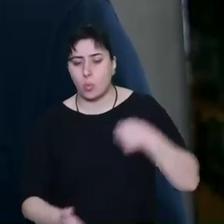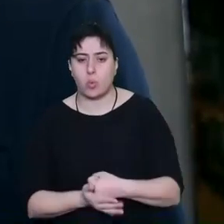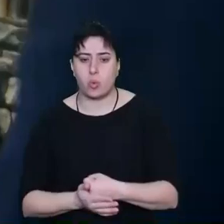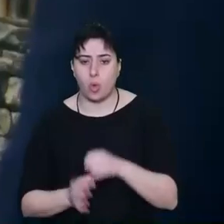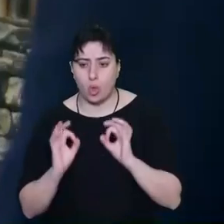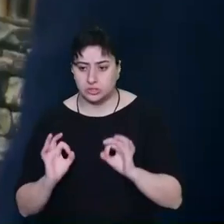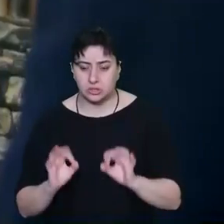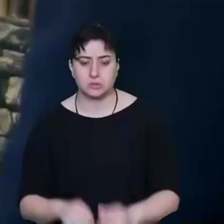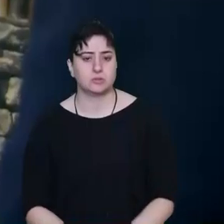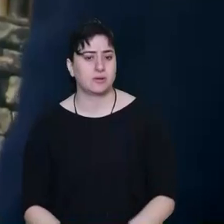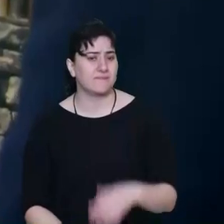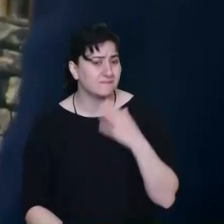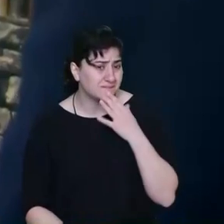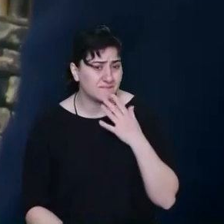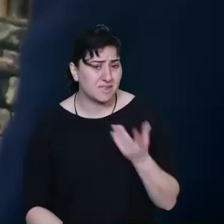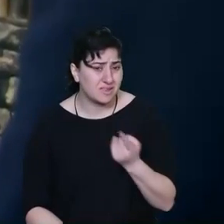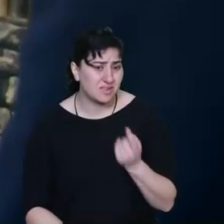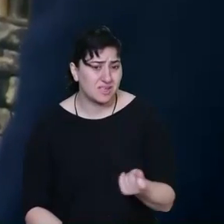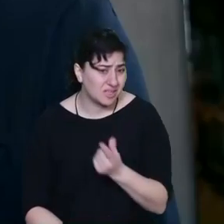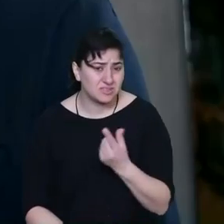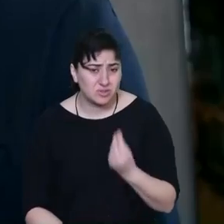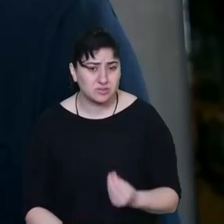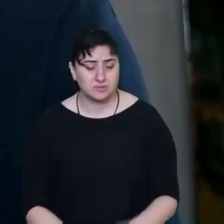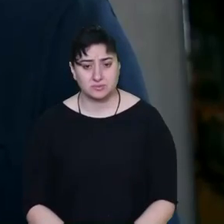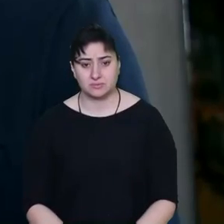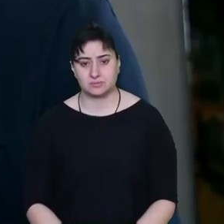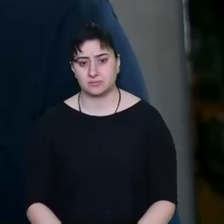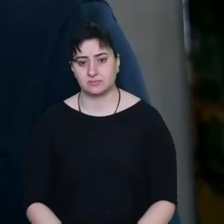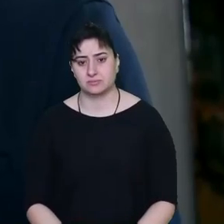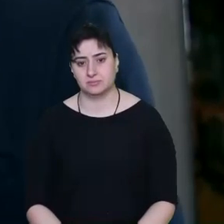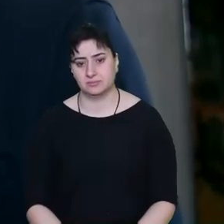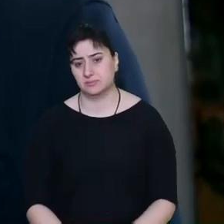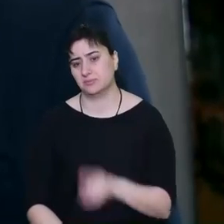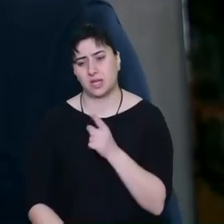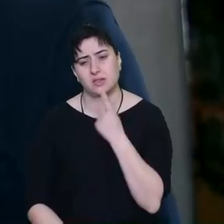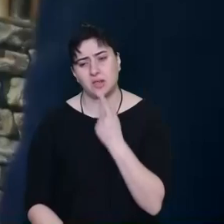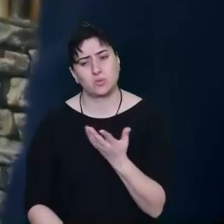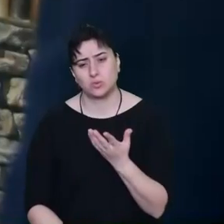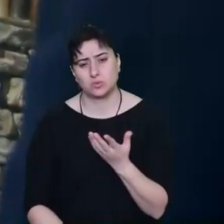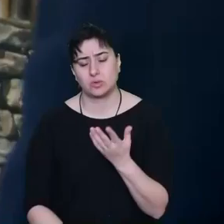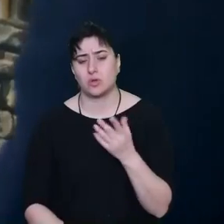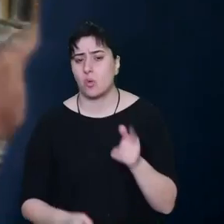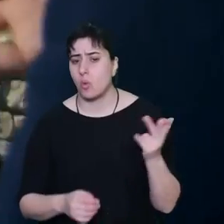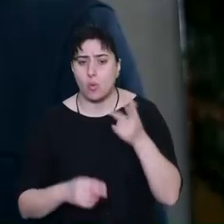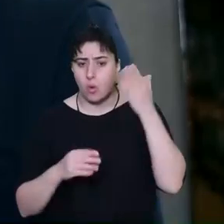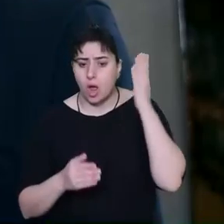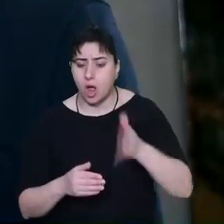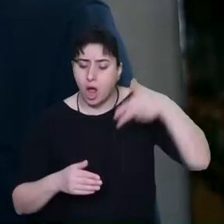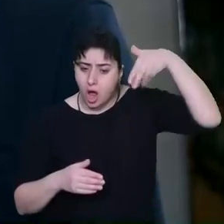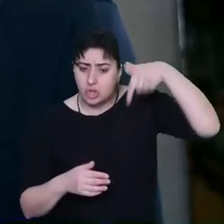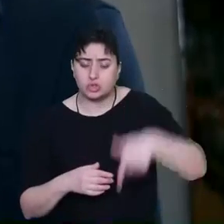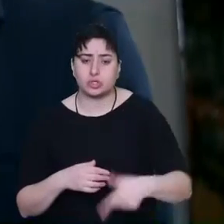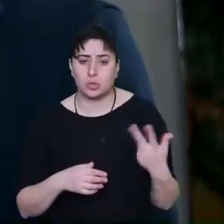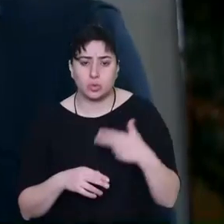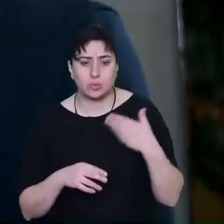çakılmak üzereydim. Ay hemen ara katların birinden kaçıverseydiniz. Sen ne diyorsun Cavidan ya? O hızla aşağı iniyorum ben,